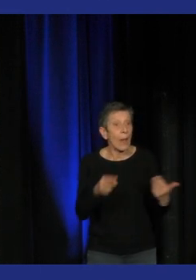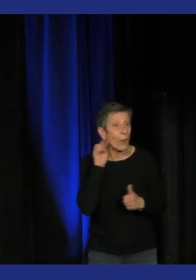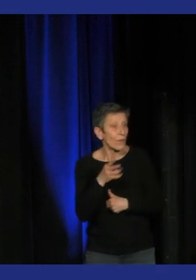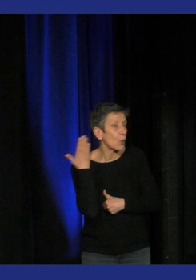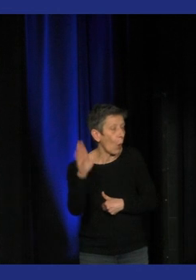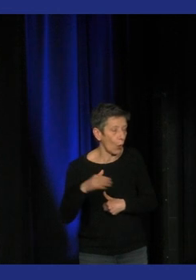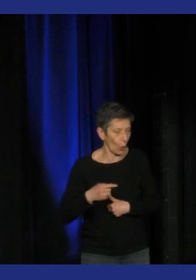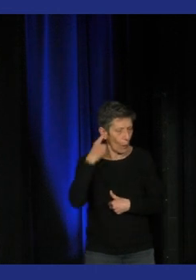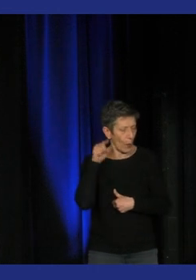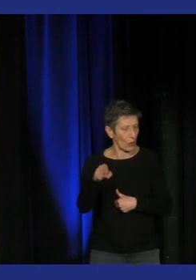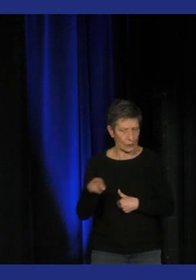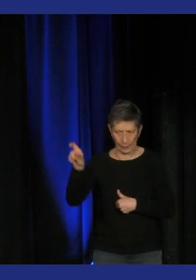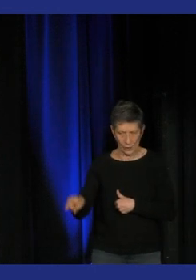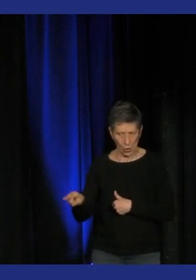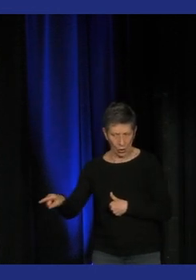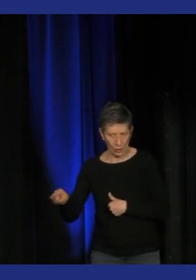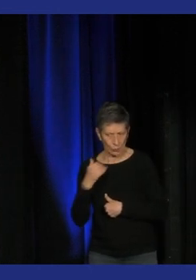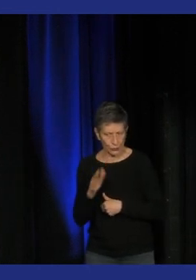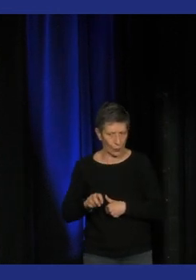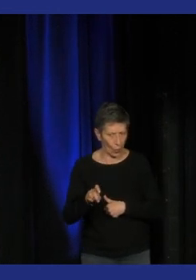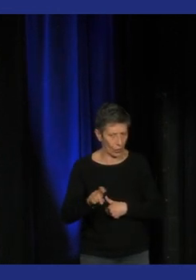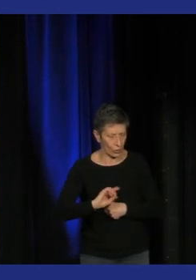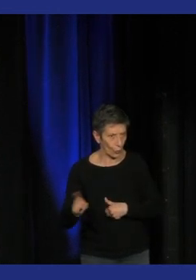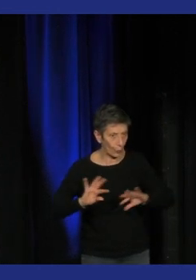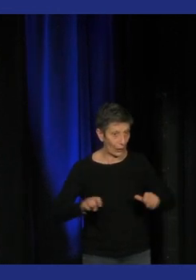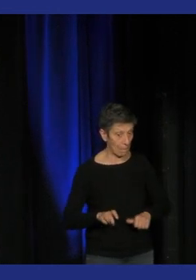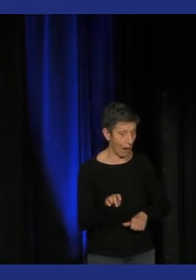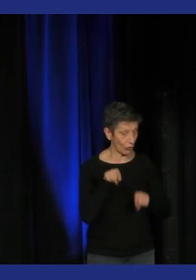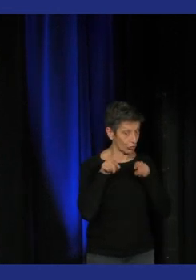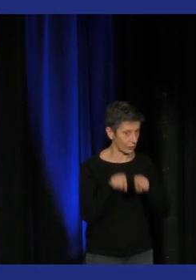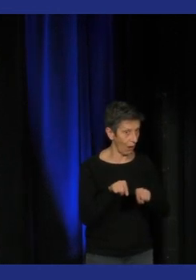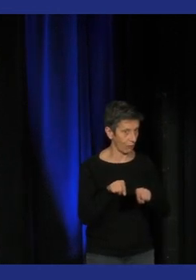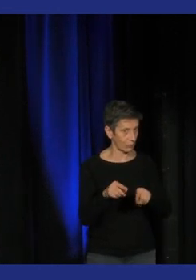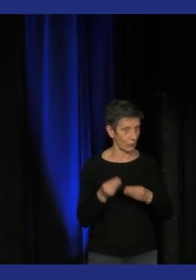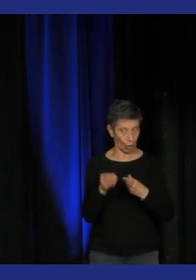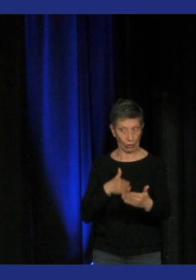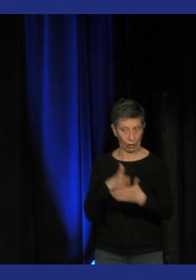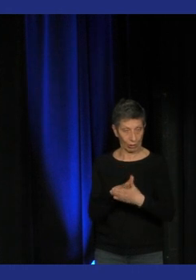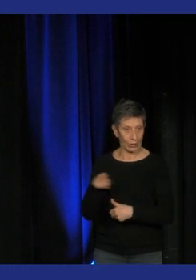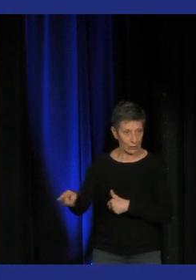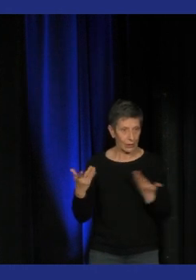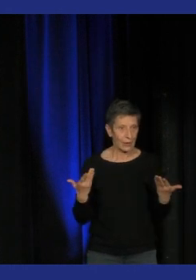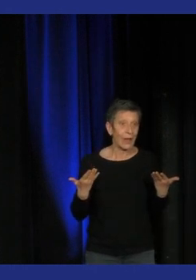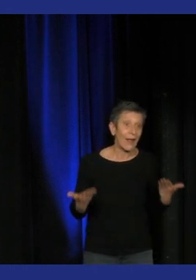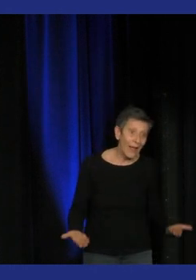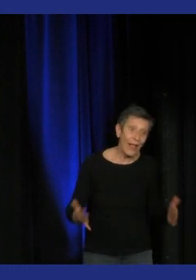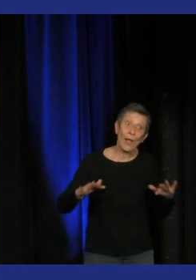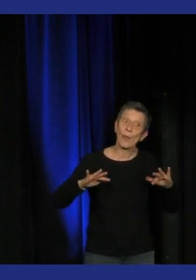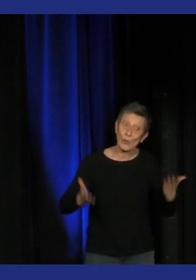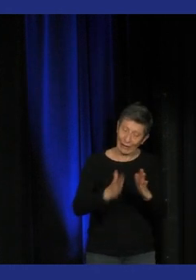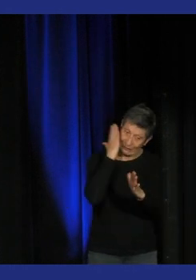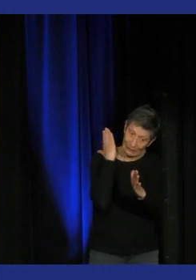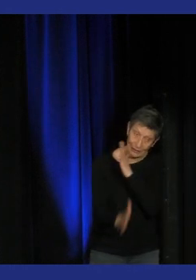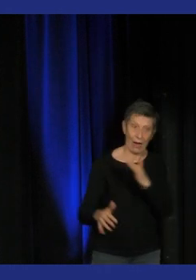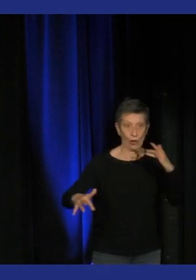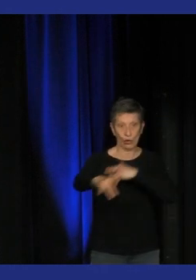peut-être pas la personne qui n'est pas capable des marches de les monter. C'est parce qu'il y a des marches qui l'empêchent de rentrer. On va peut-être agir directement